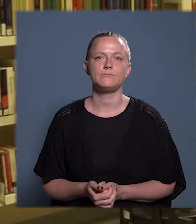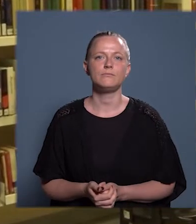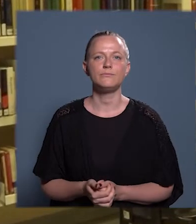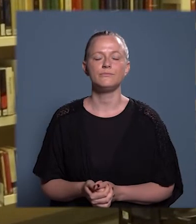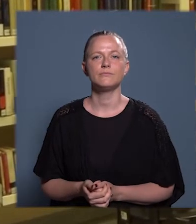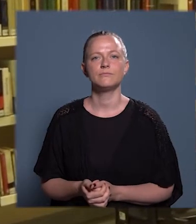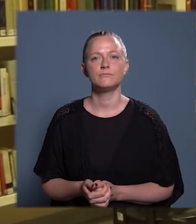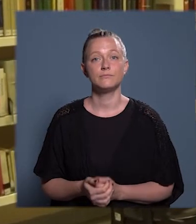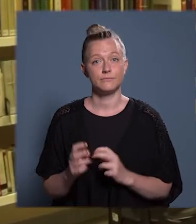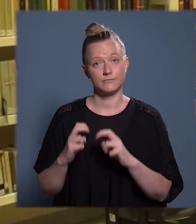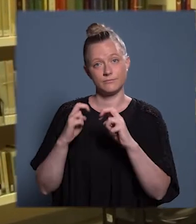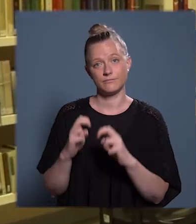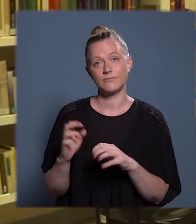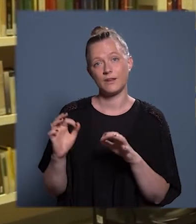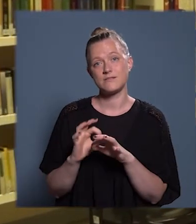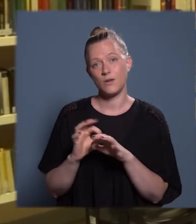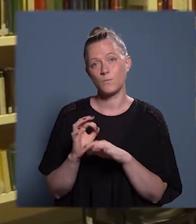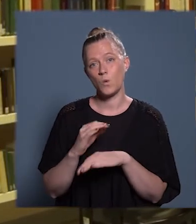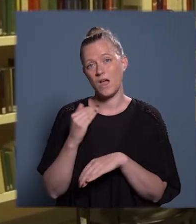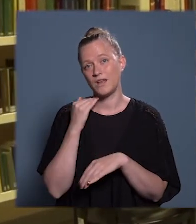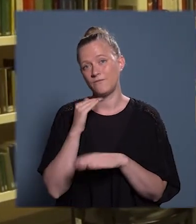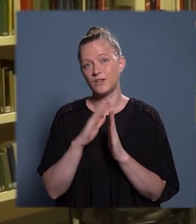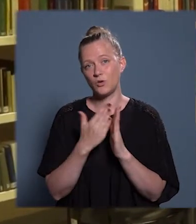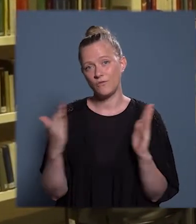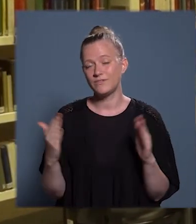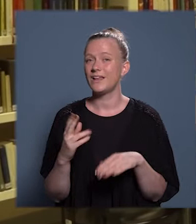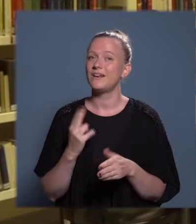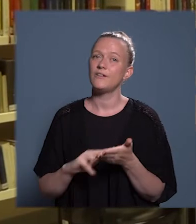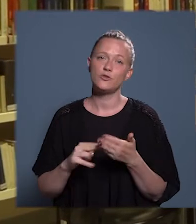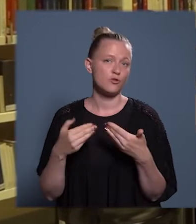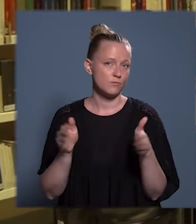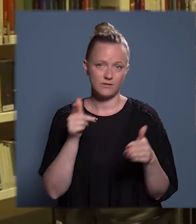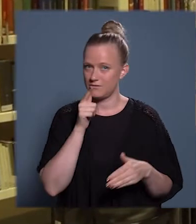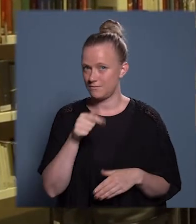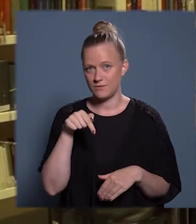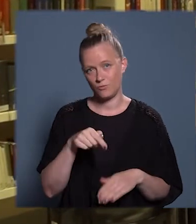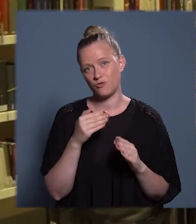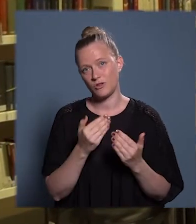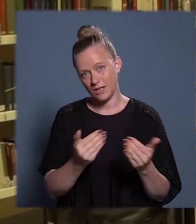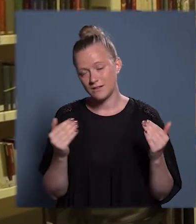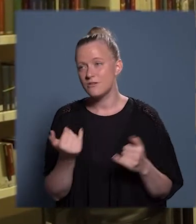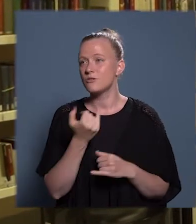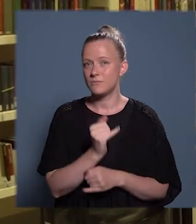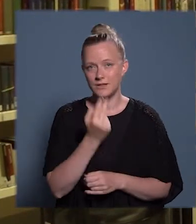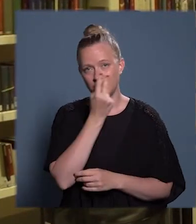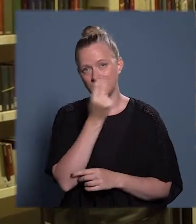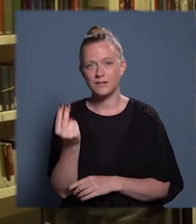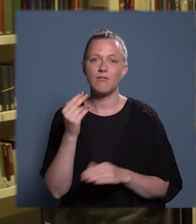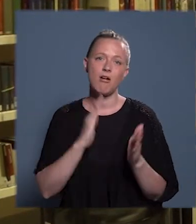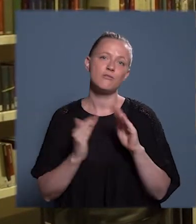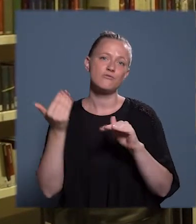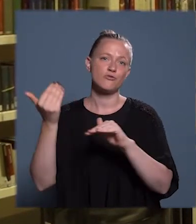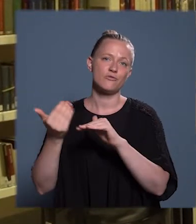Itt ülünk a Szabó Ervin könyvtárban, és hát hivatalos megnyitója nem lesz most ennek a kiállításnak, viszont mindenki megnézheti augusztus végéig Eszei